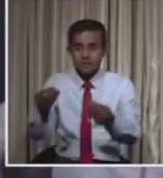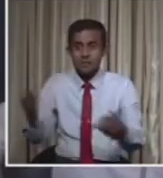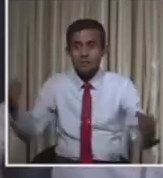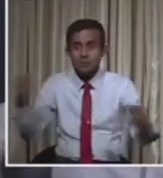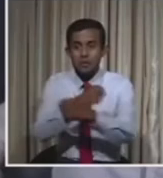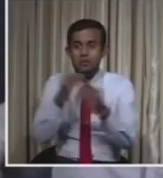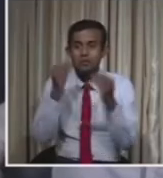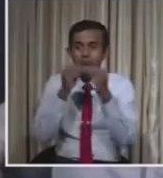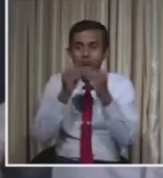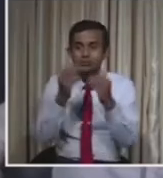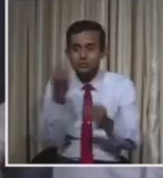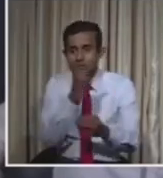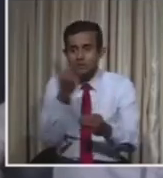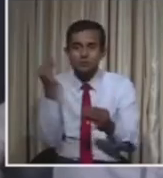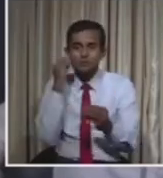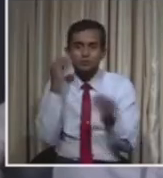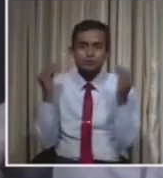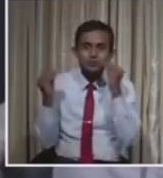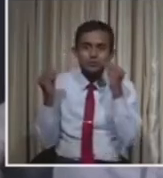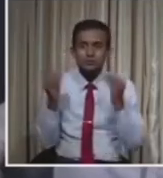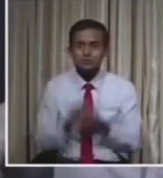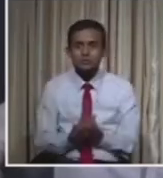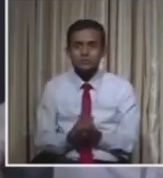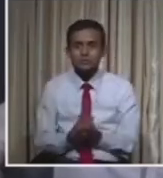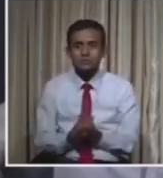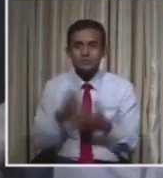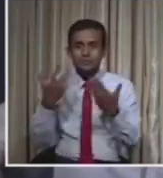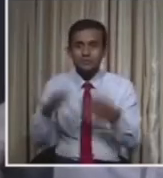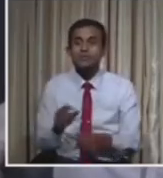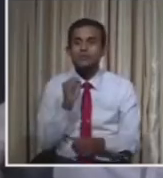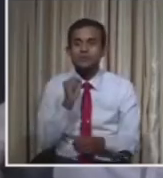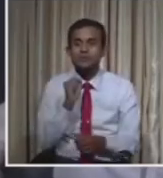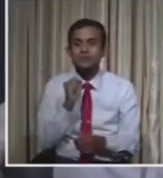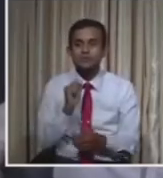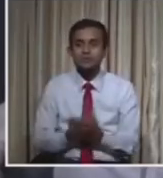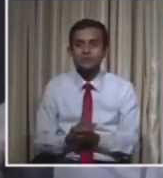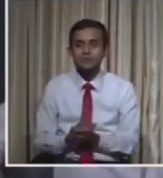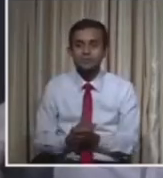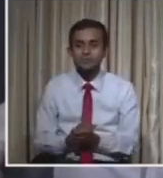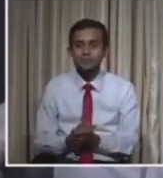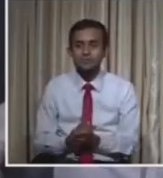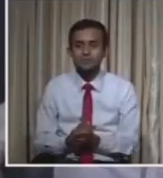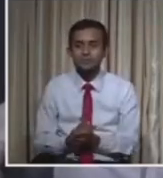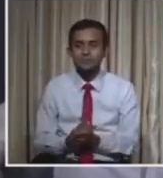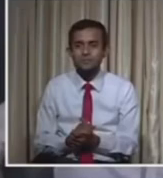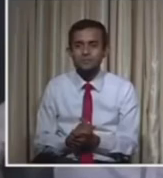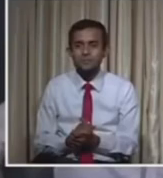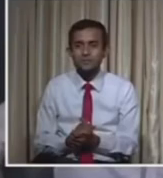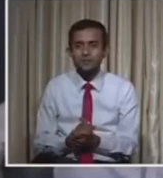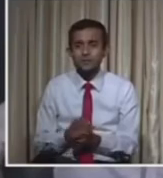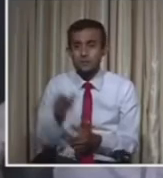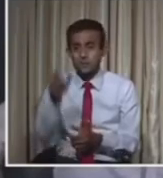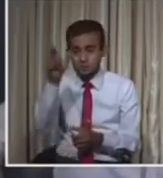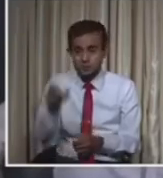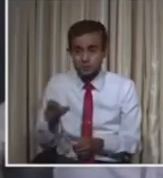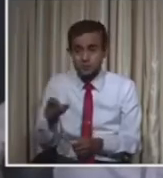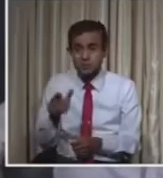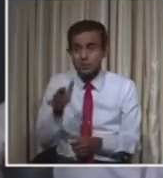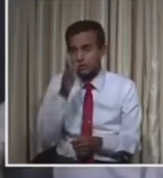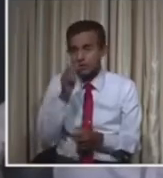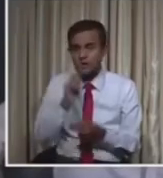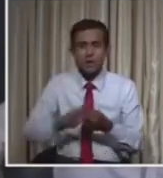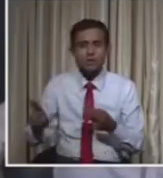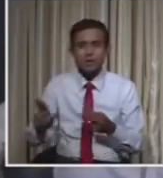තොත්තු දෙකක් දුන්නා දෙපැත්තට දීලා ඉවරලා මොකක්ද කරේ ඉතින් මේ නිසා තමුන්නාසේ වට අහුවෙන්නේ